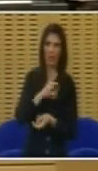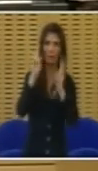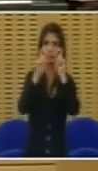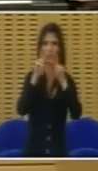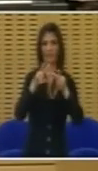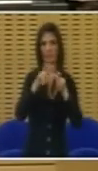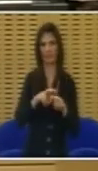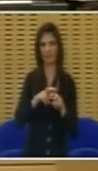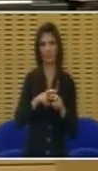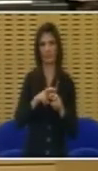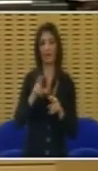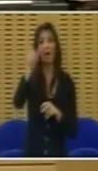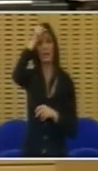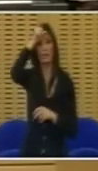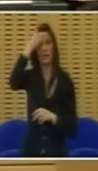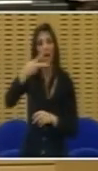ήταν άμεση.